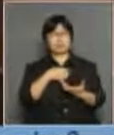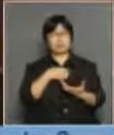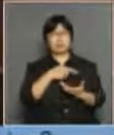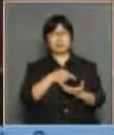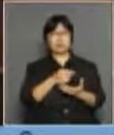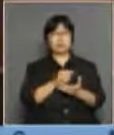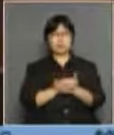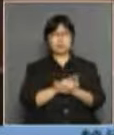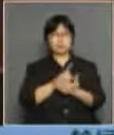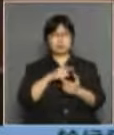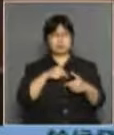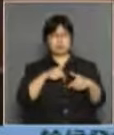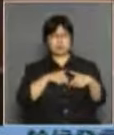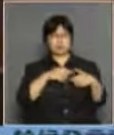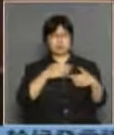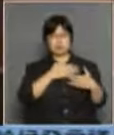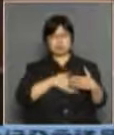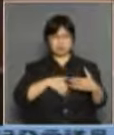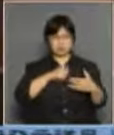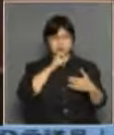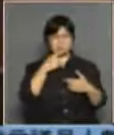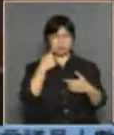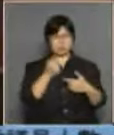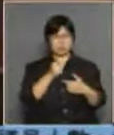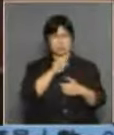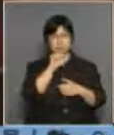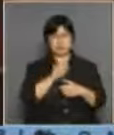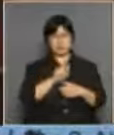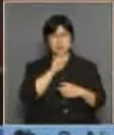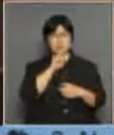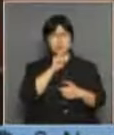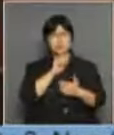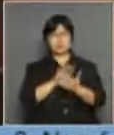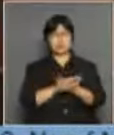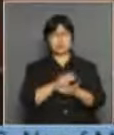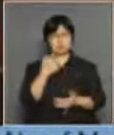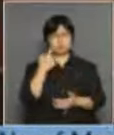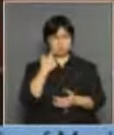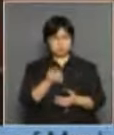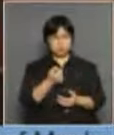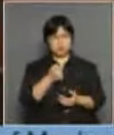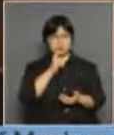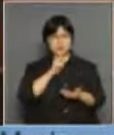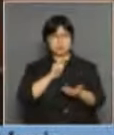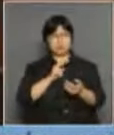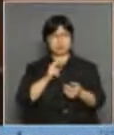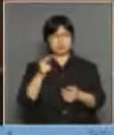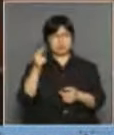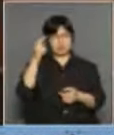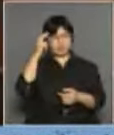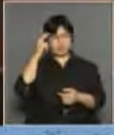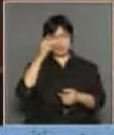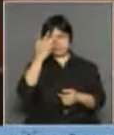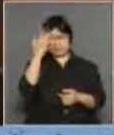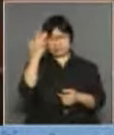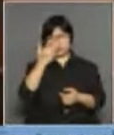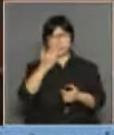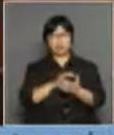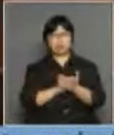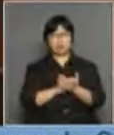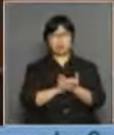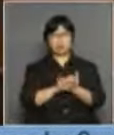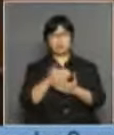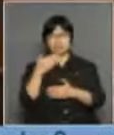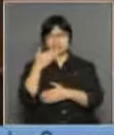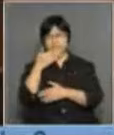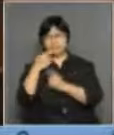他們的身心至最易有問題最易產生一些變態的行為而不是青少